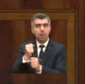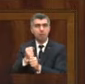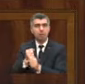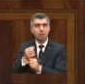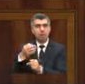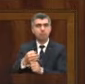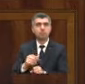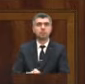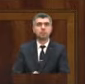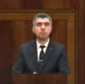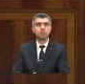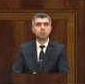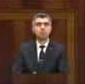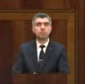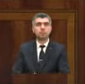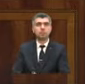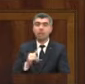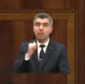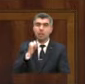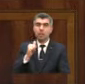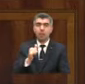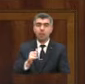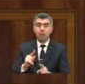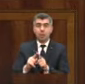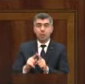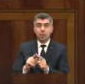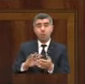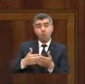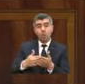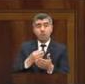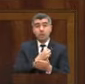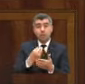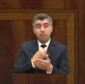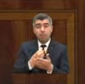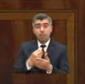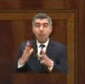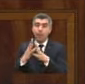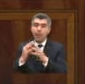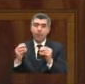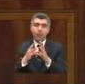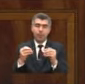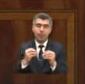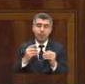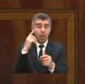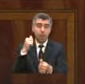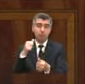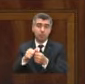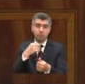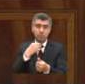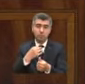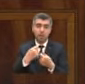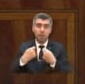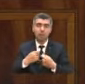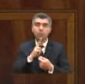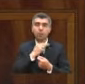به والاستقرار به بشكل دائم. حجم الخصاص مهول، ولا نحتاج لنذكركم السيد الرئيس رئيس الحكومة